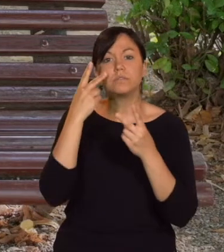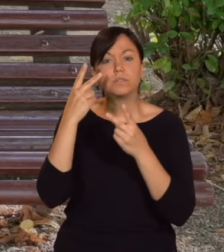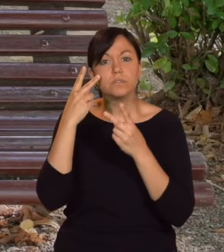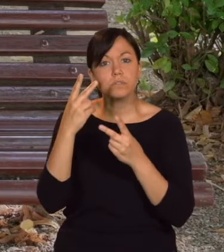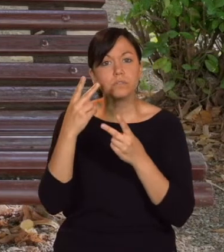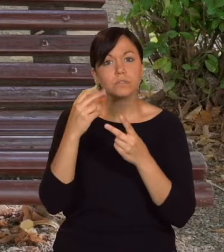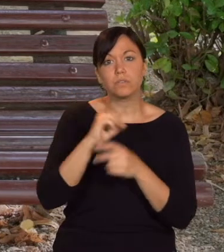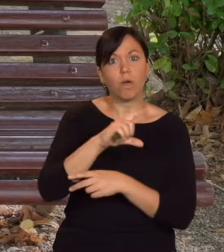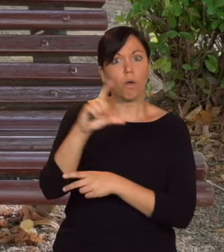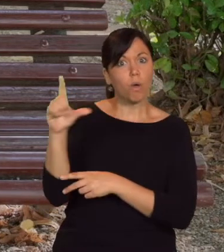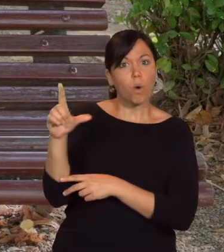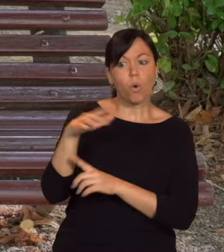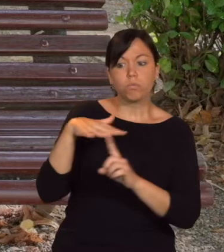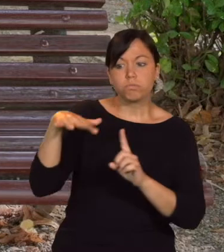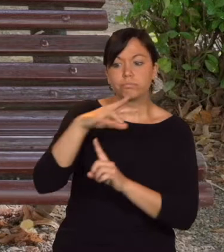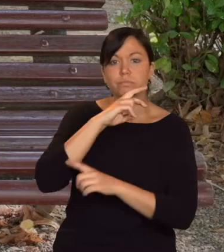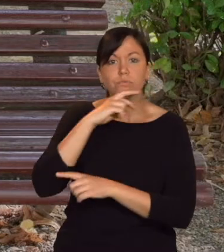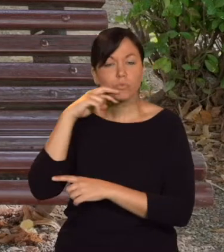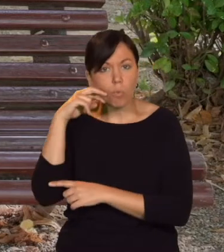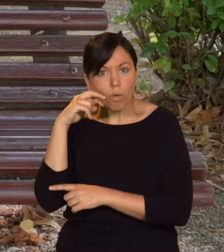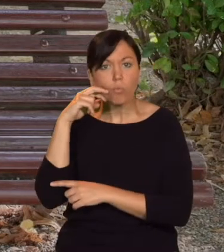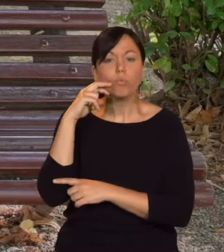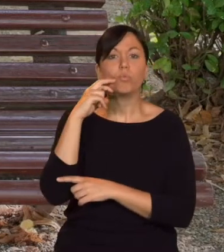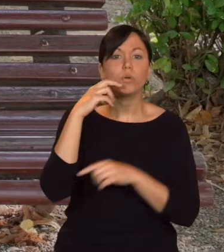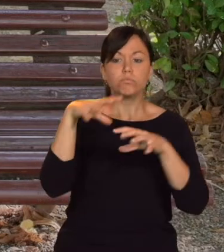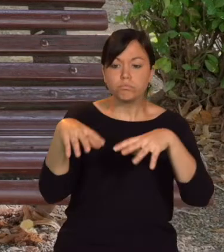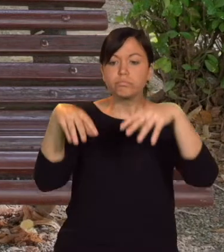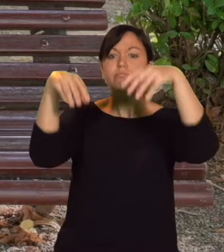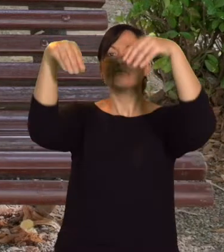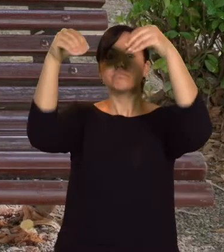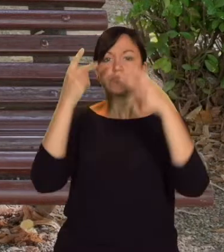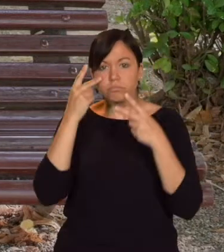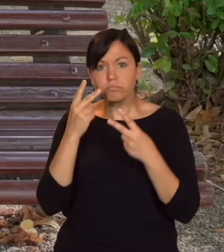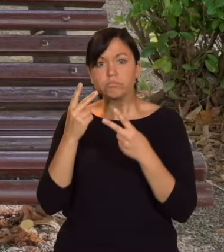tota d'allò que té ell, del barri jueu, de les catedrals